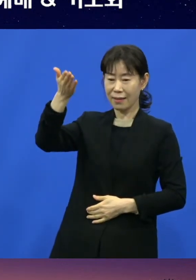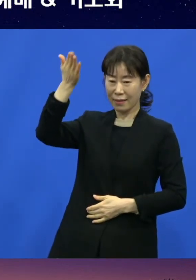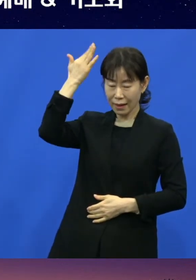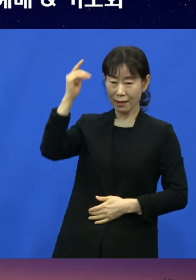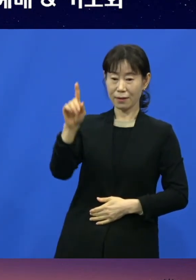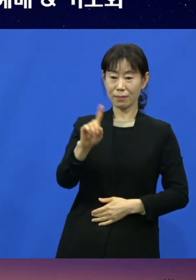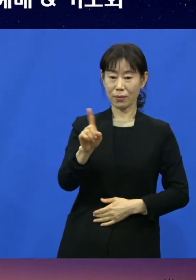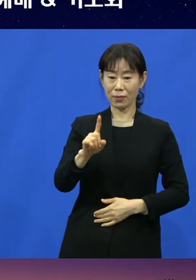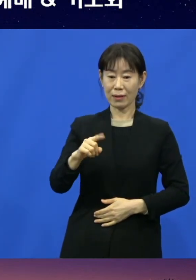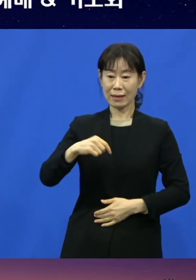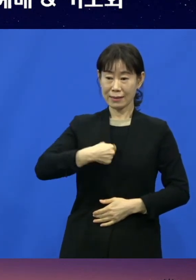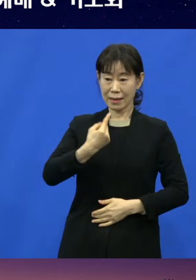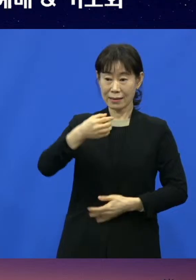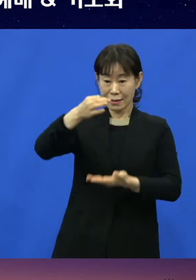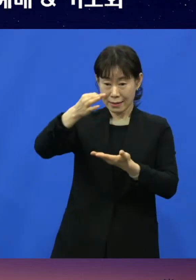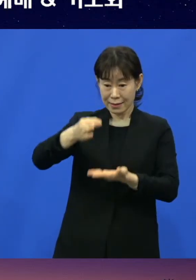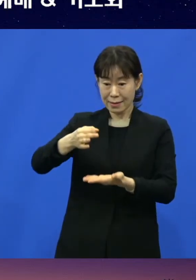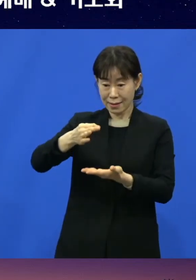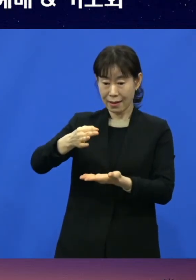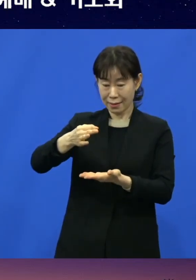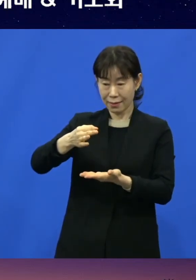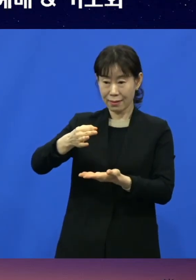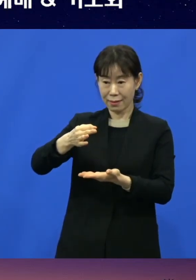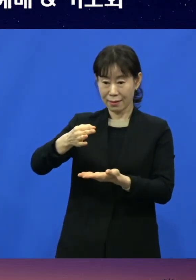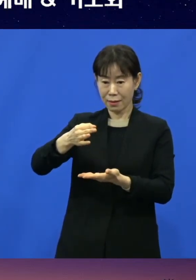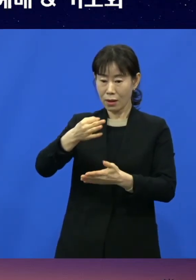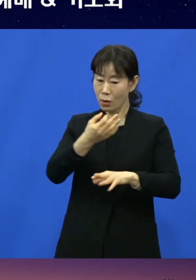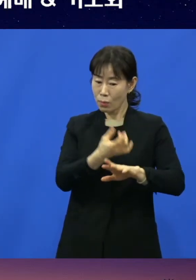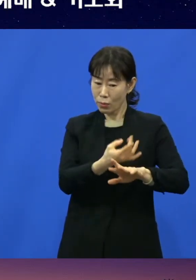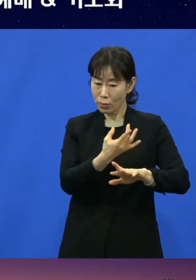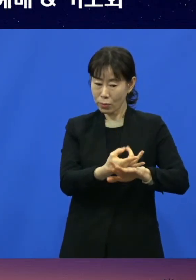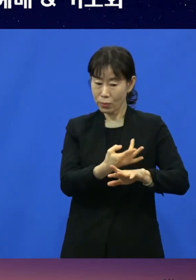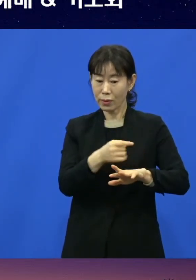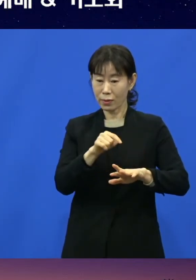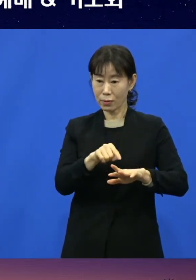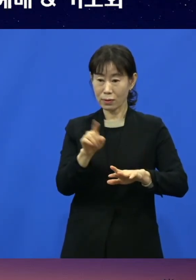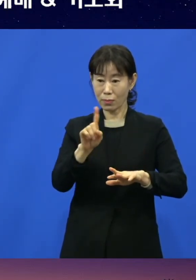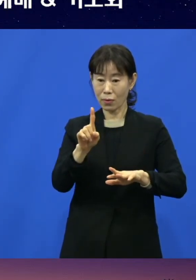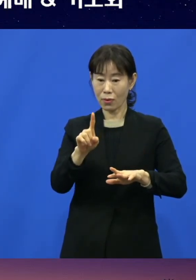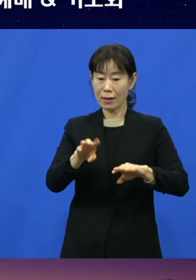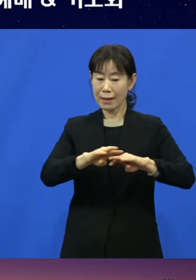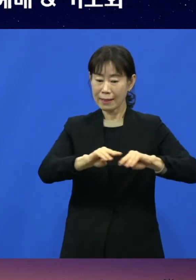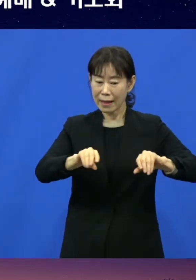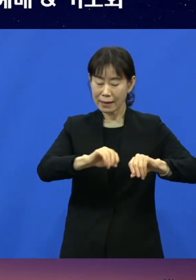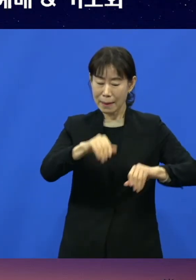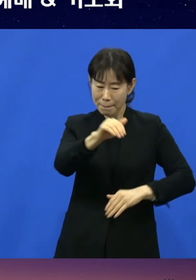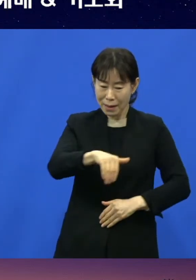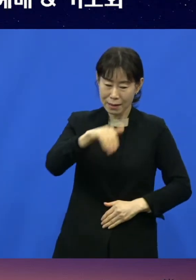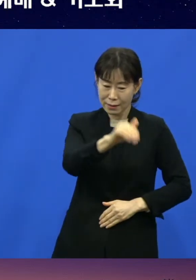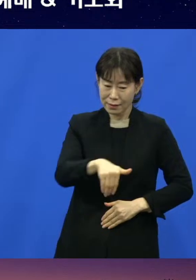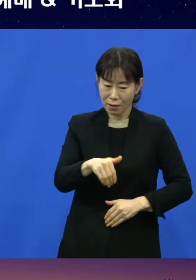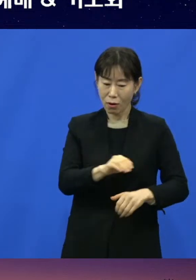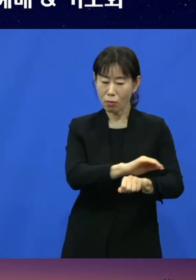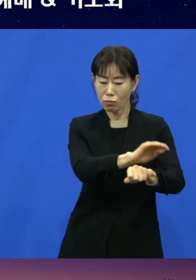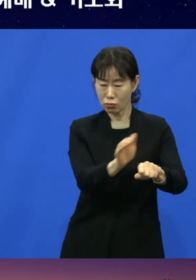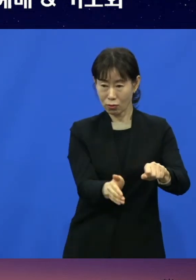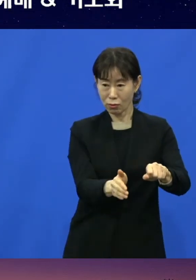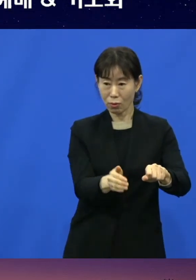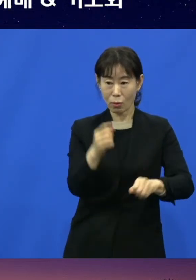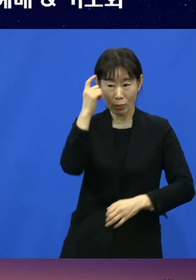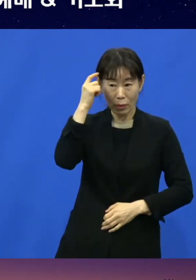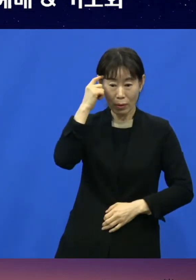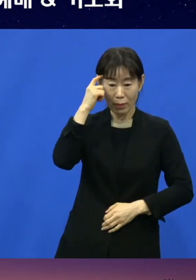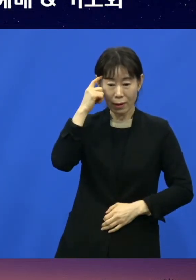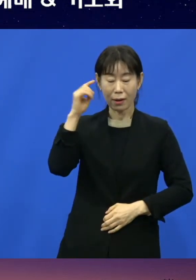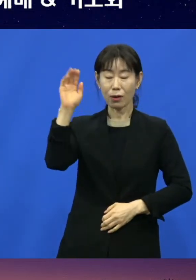이 재산, 보화를 이렇게 땅에 묻어두는 일들이 많았습니다. 요즘처럼 은행이 없었으니까.